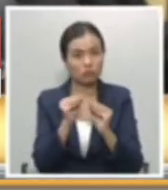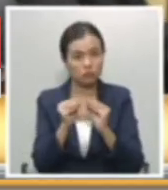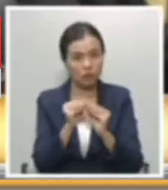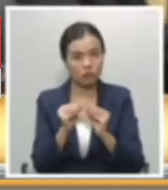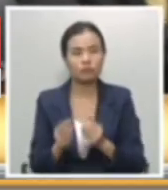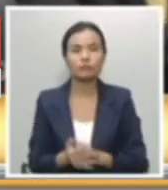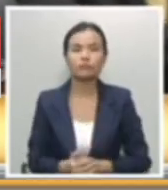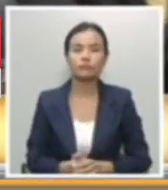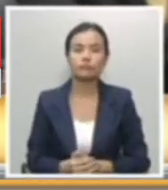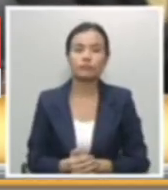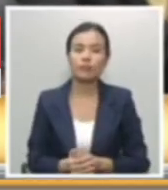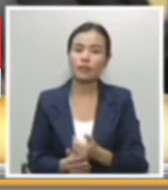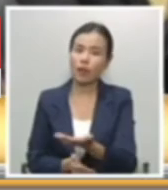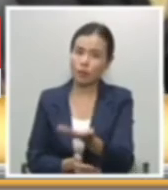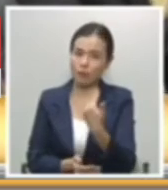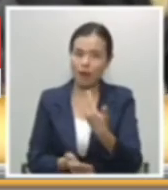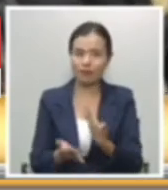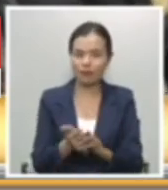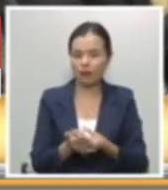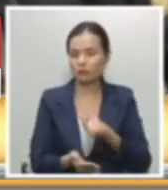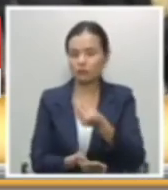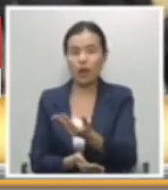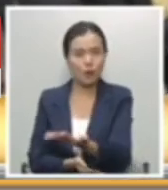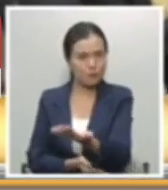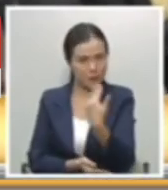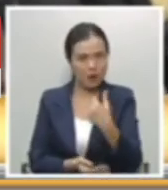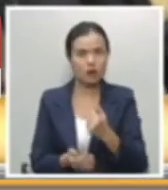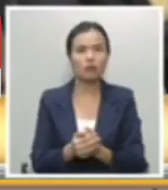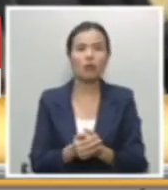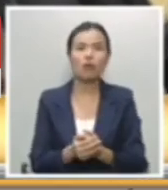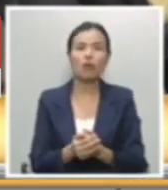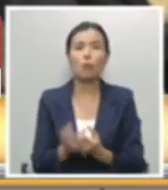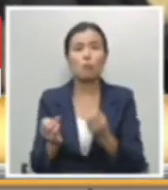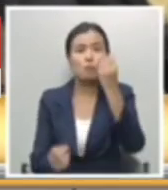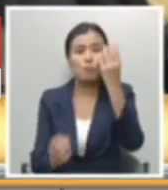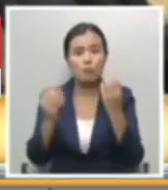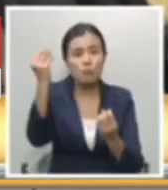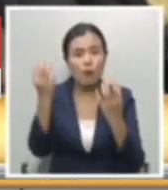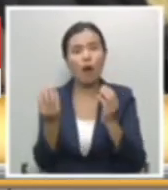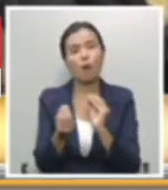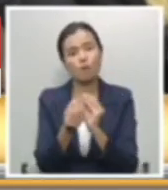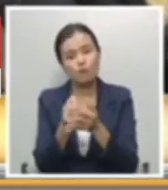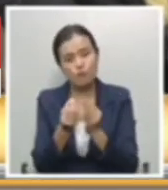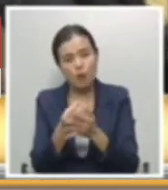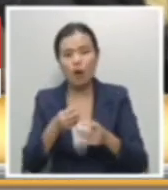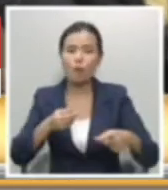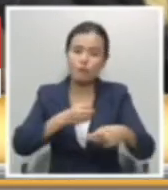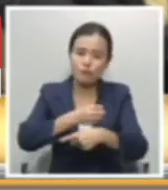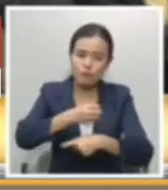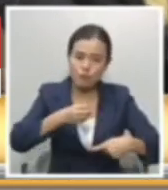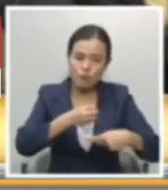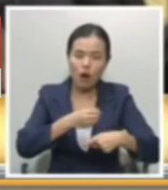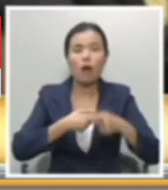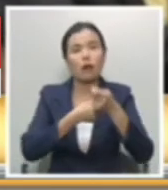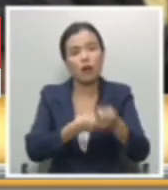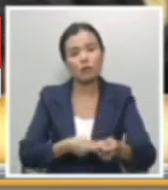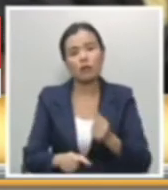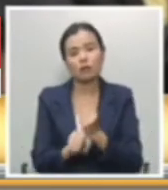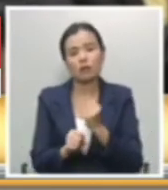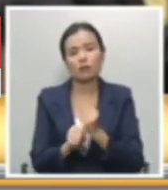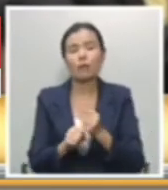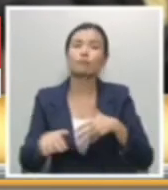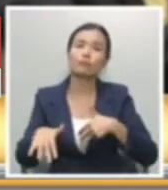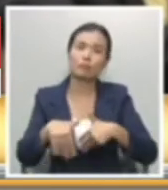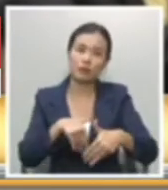การเวนคืนที่ดินเหล่านั้นเป็นที่ดินสวนเป็นที่ดินทำนาเป็นที่ดินการเกษตรของพี่น้องประชา